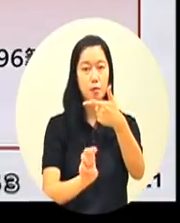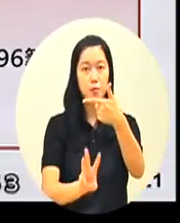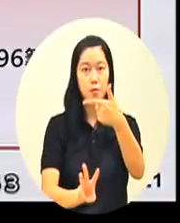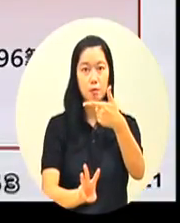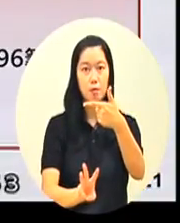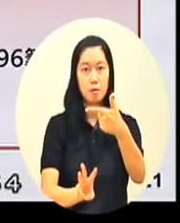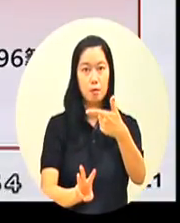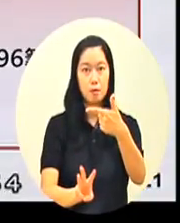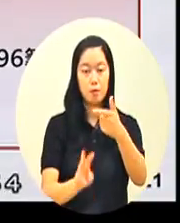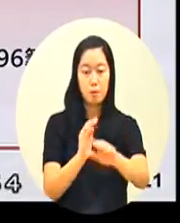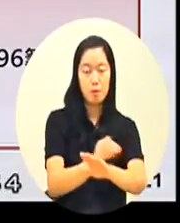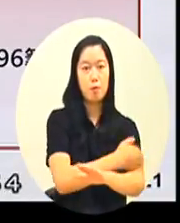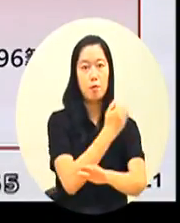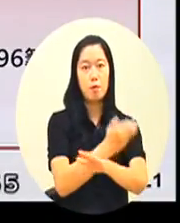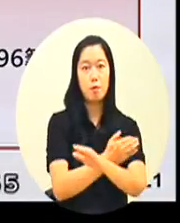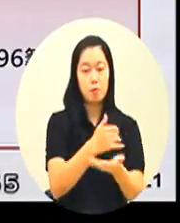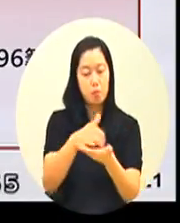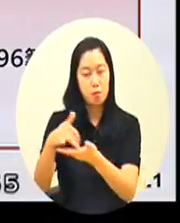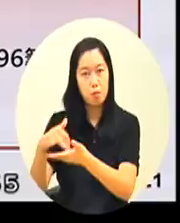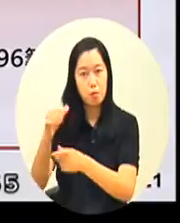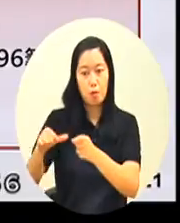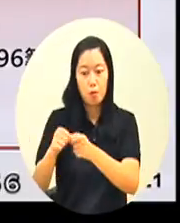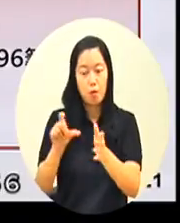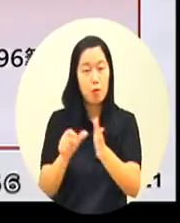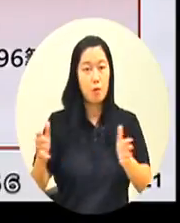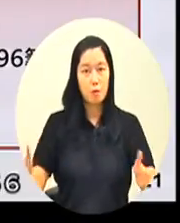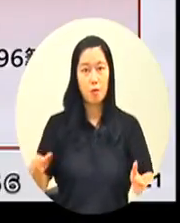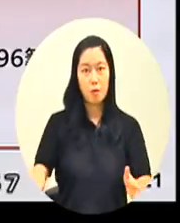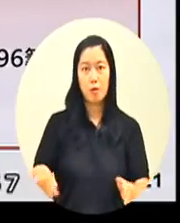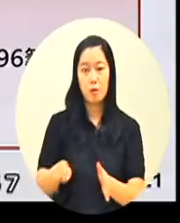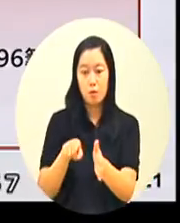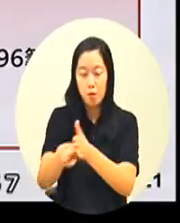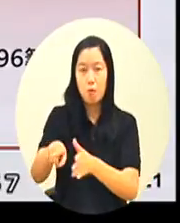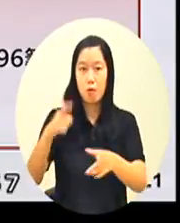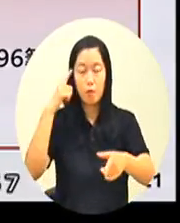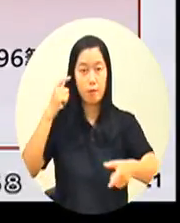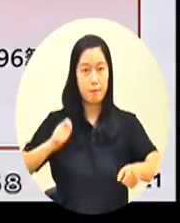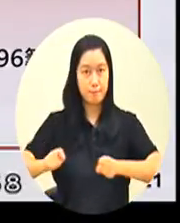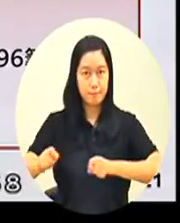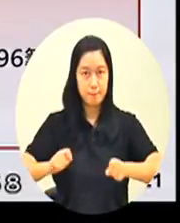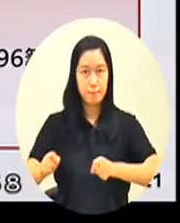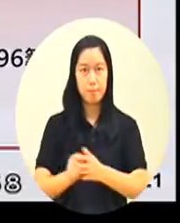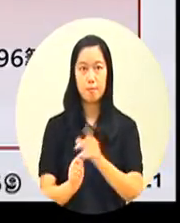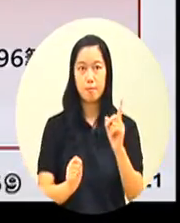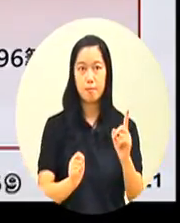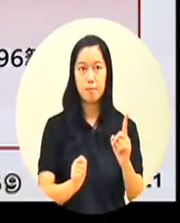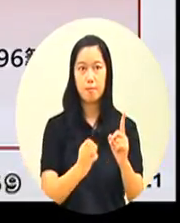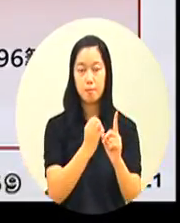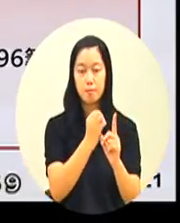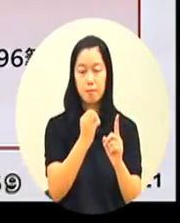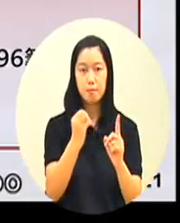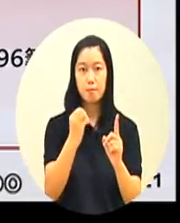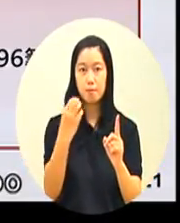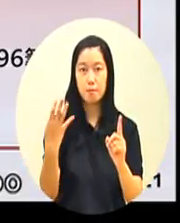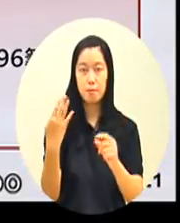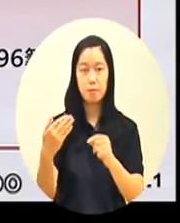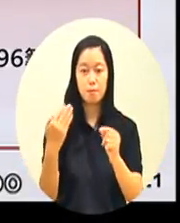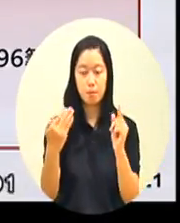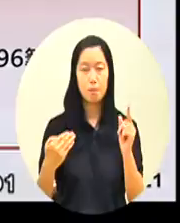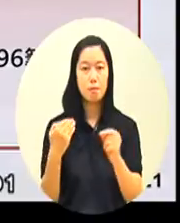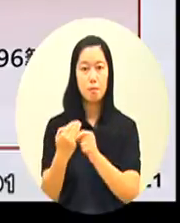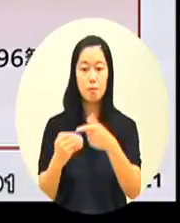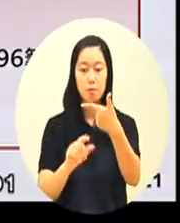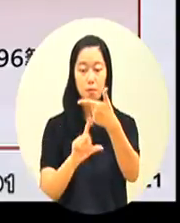起算5年，我们这个专案的执行期间是到109年的